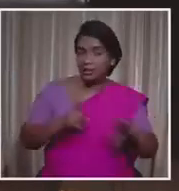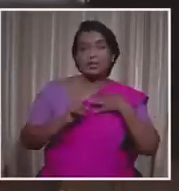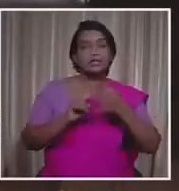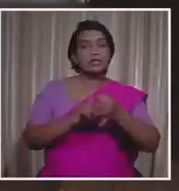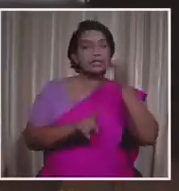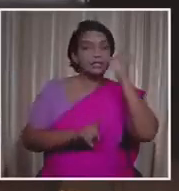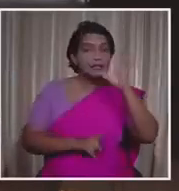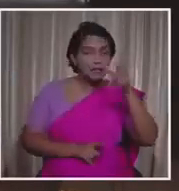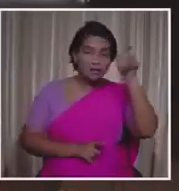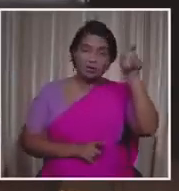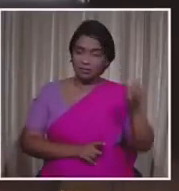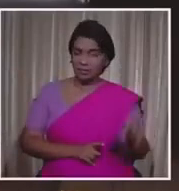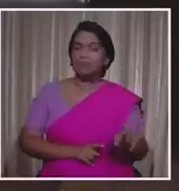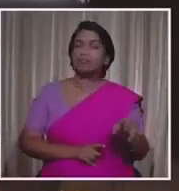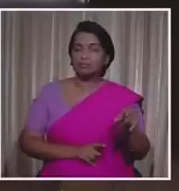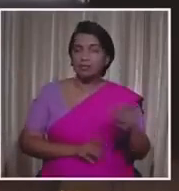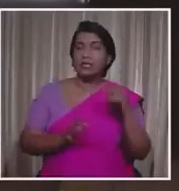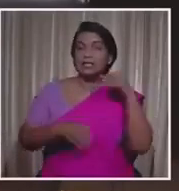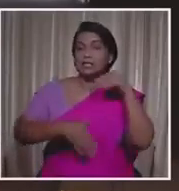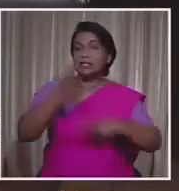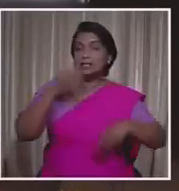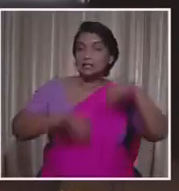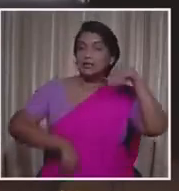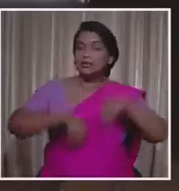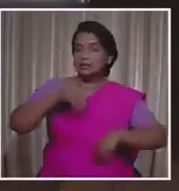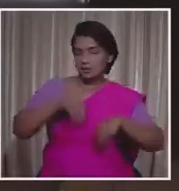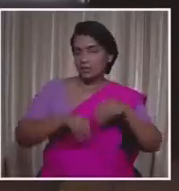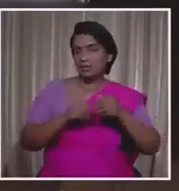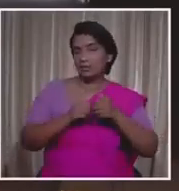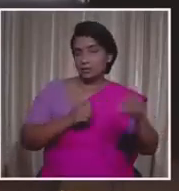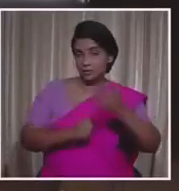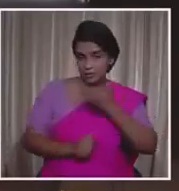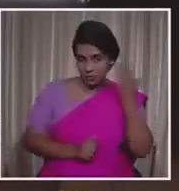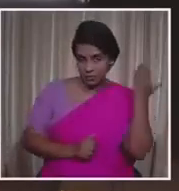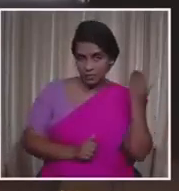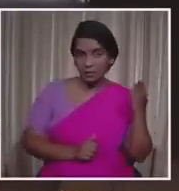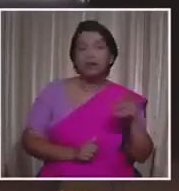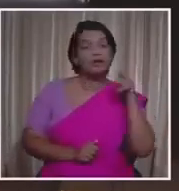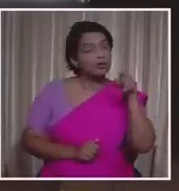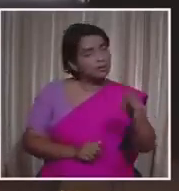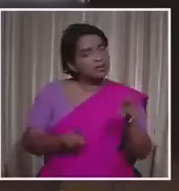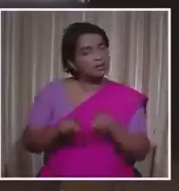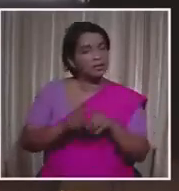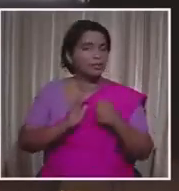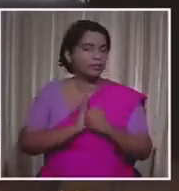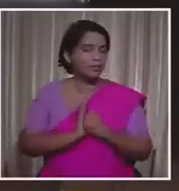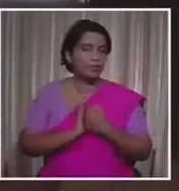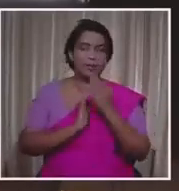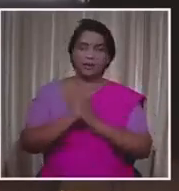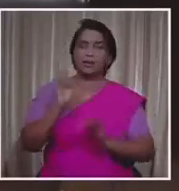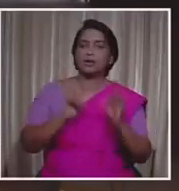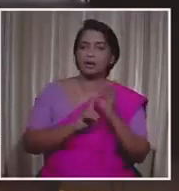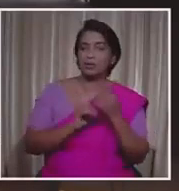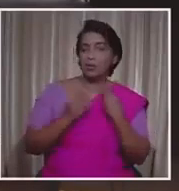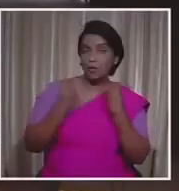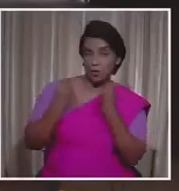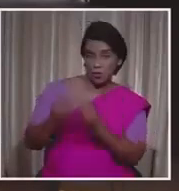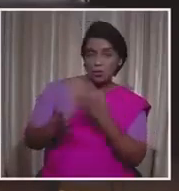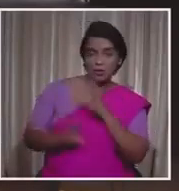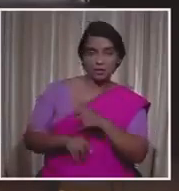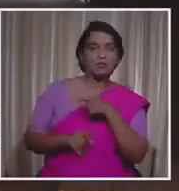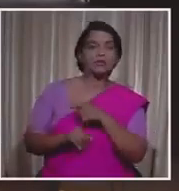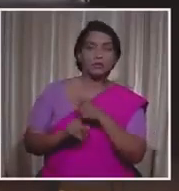ජනාධිපති ධූරය සඳහා ඡන්ද විමසීම සිදු කළ හැකිය. එලෙසම ගරු මන්ත්‍රීවරුනි, පුරප්පාඩු වී